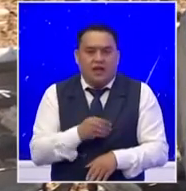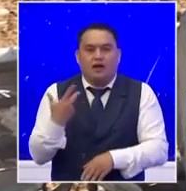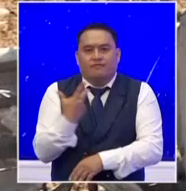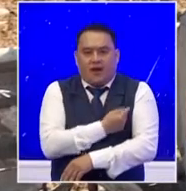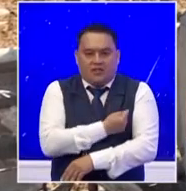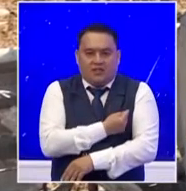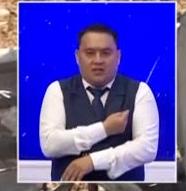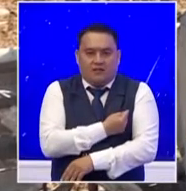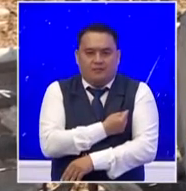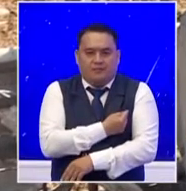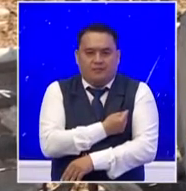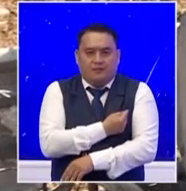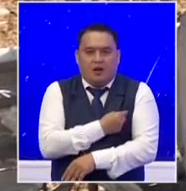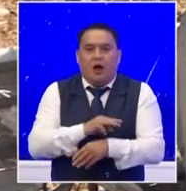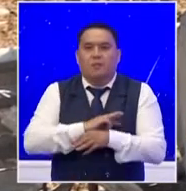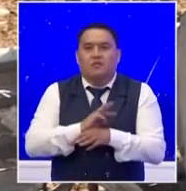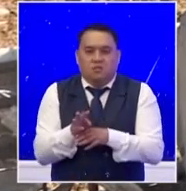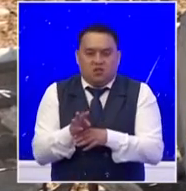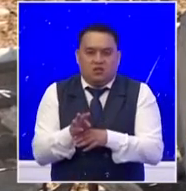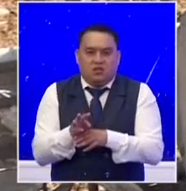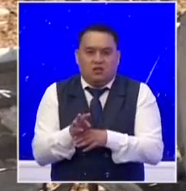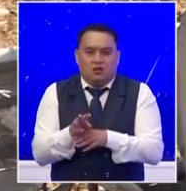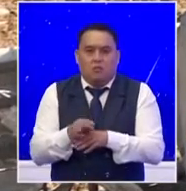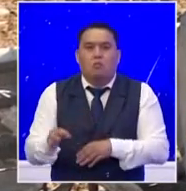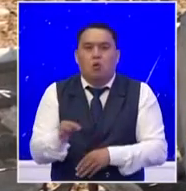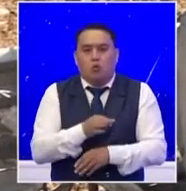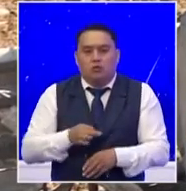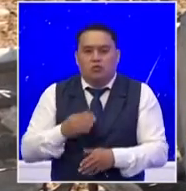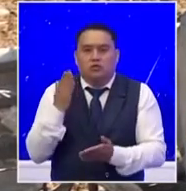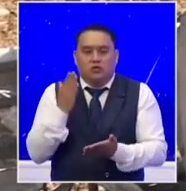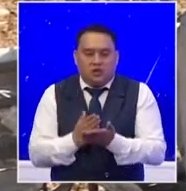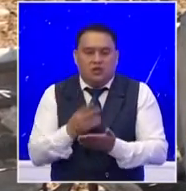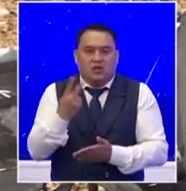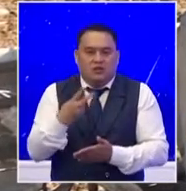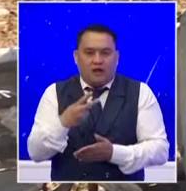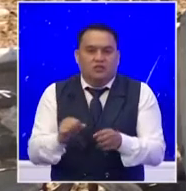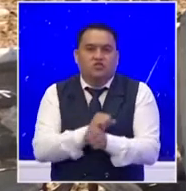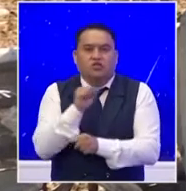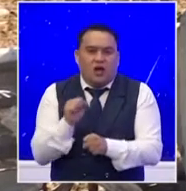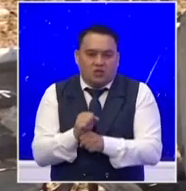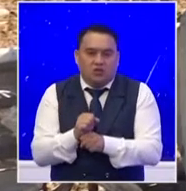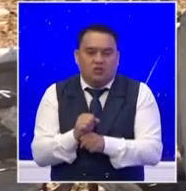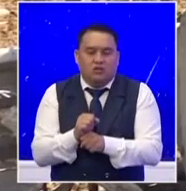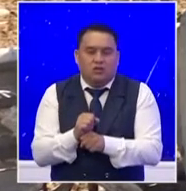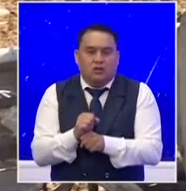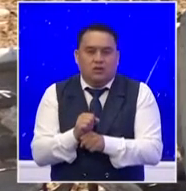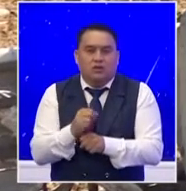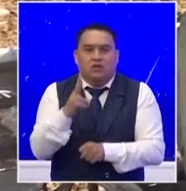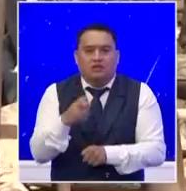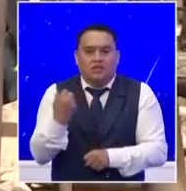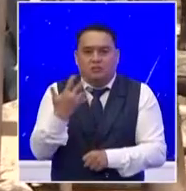вакцинами обеспечены. По области имеются 20 ветеринарных станций и